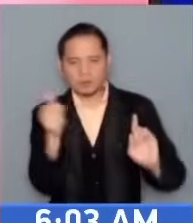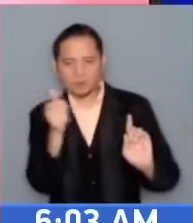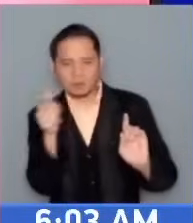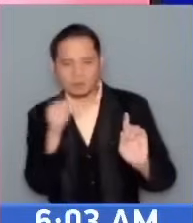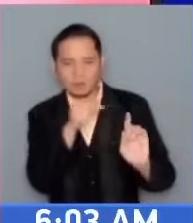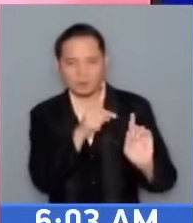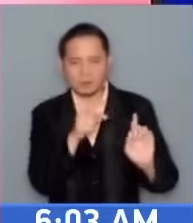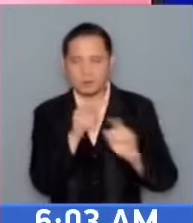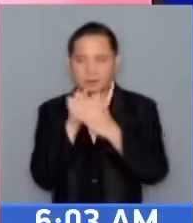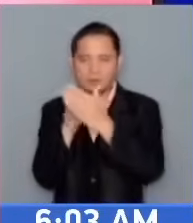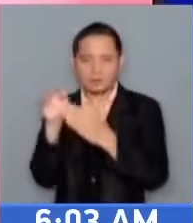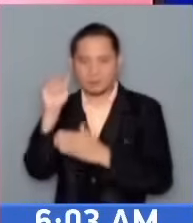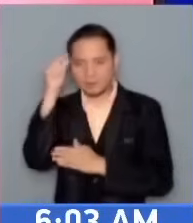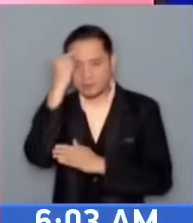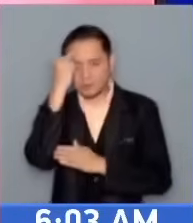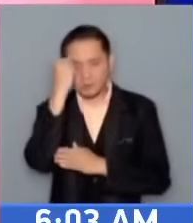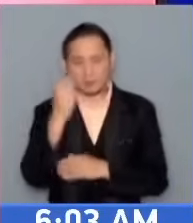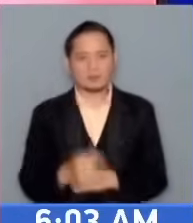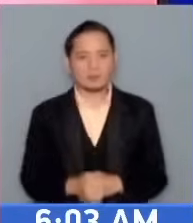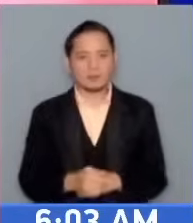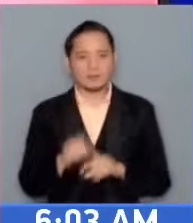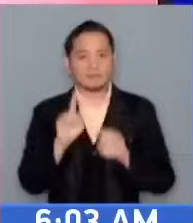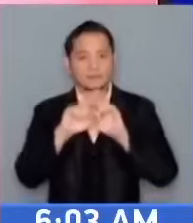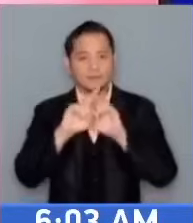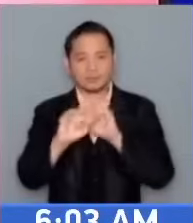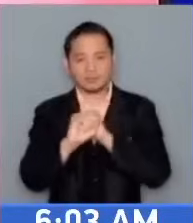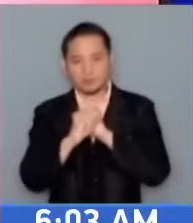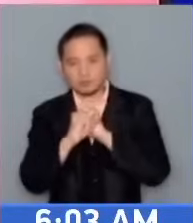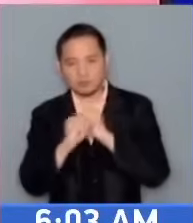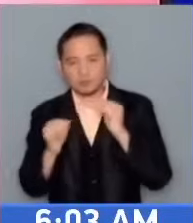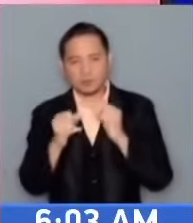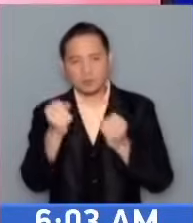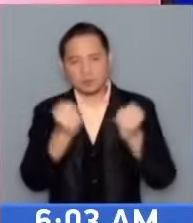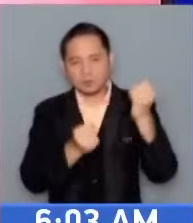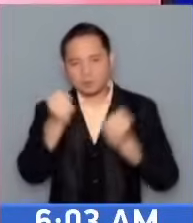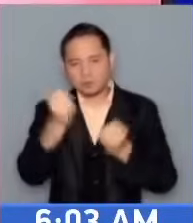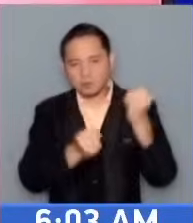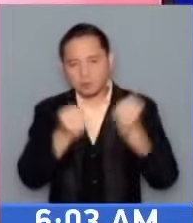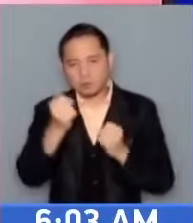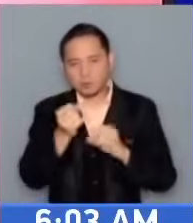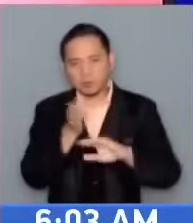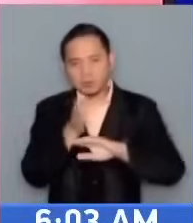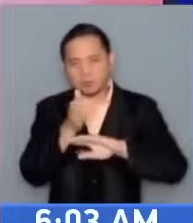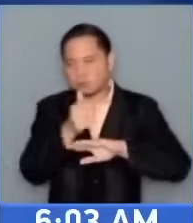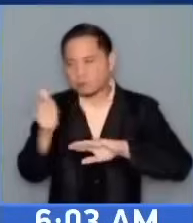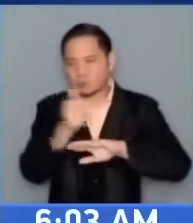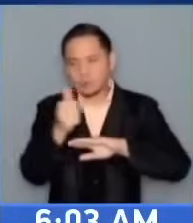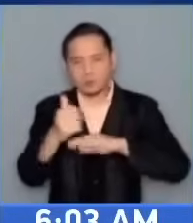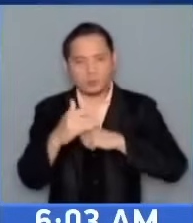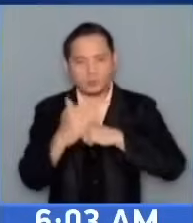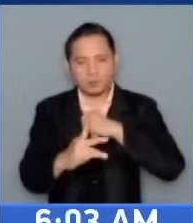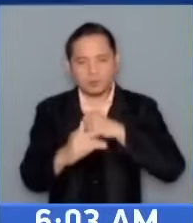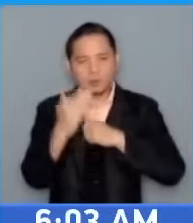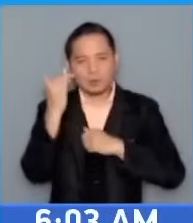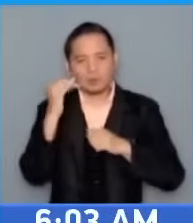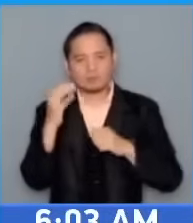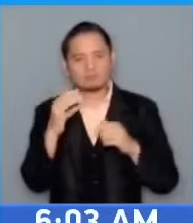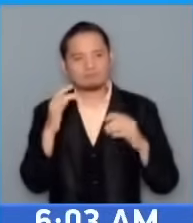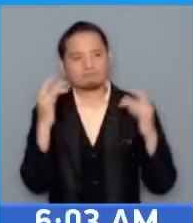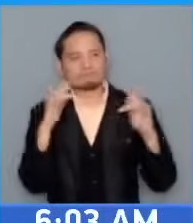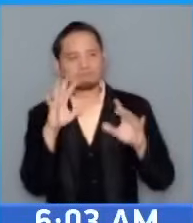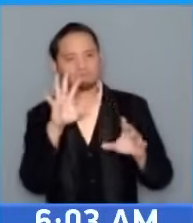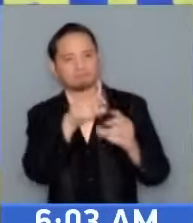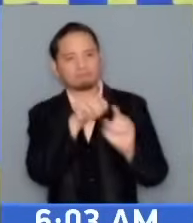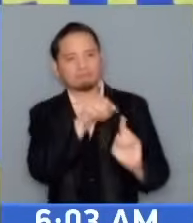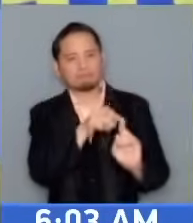pasahero naman ang maagang bumiyahe para hindi maapektuhan ang tigil pasada. At live mula sa Caloocan, may unang balita si James